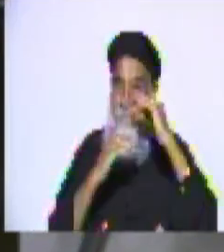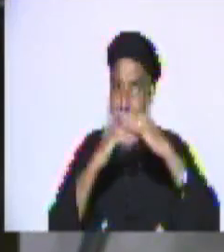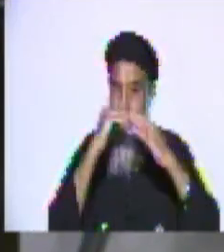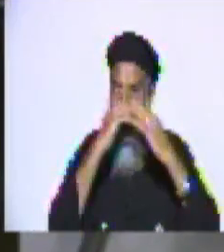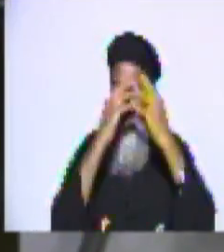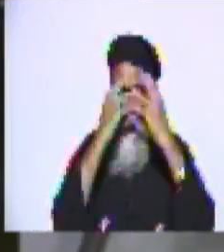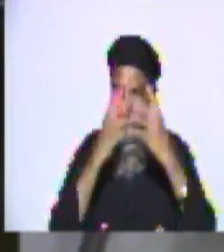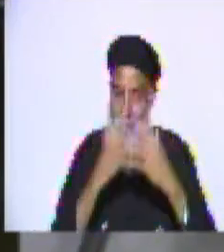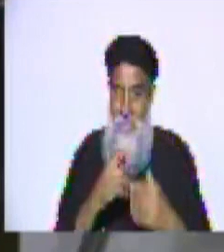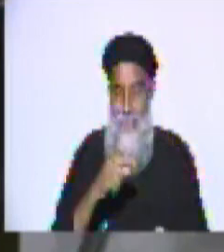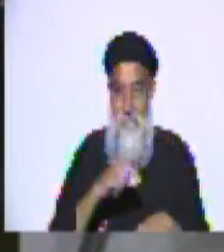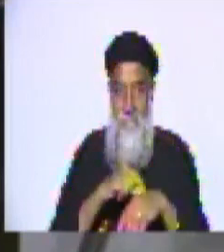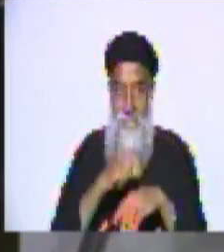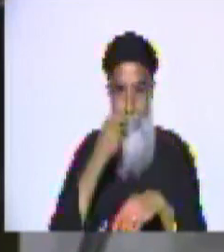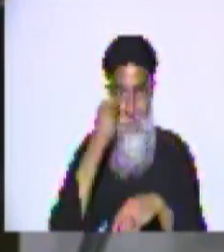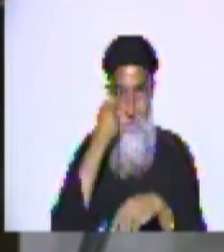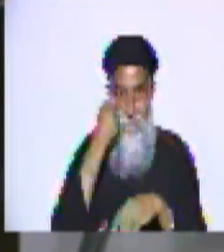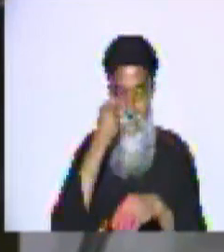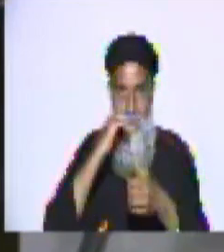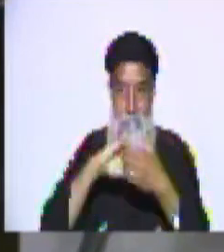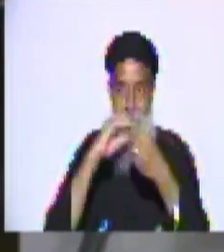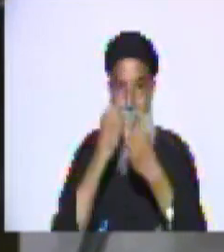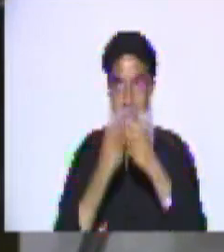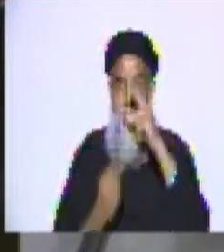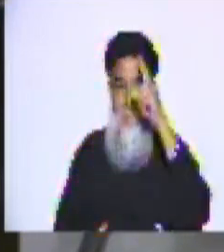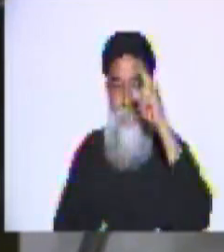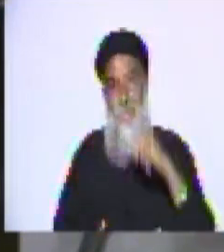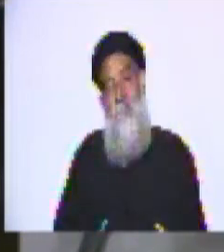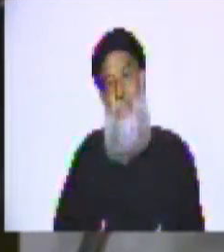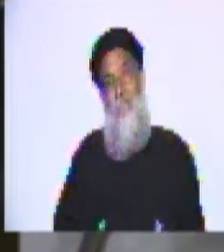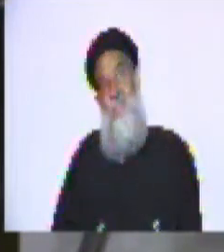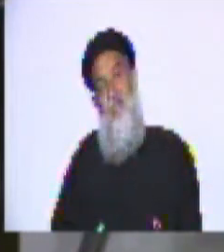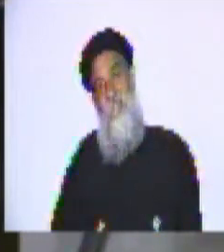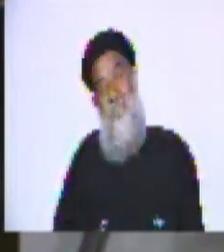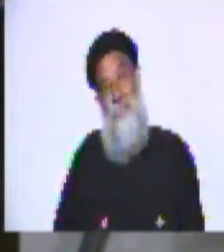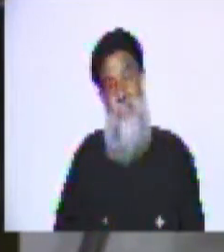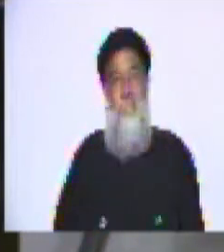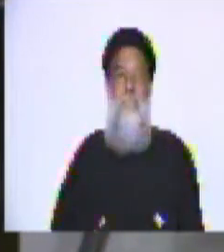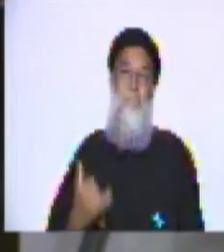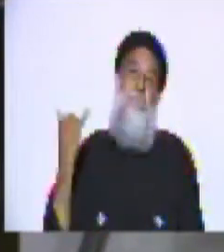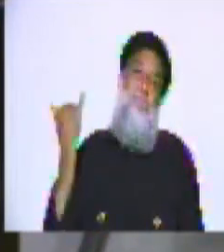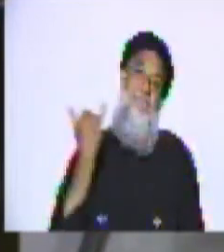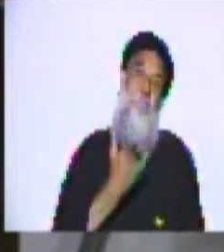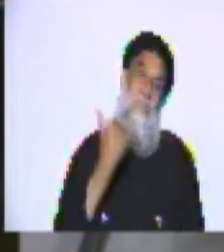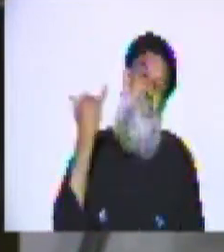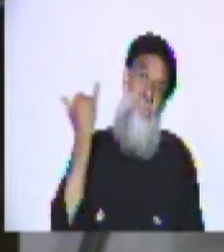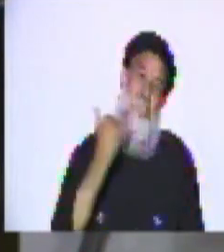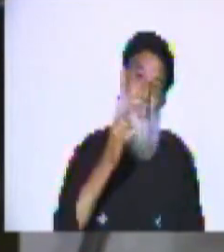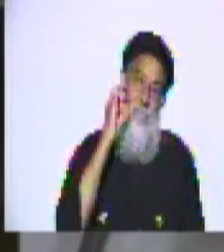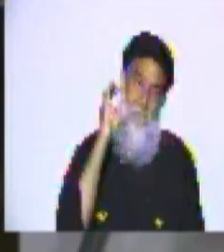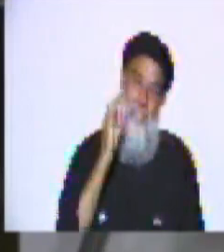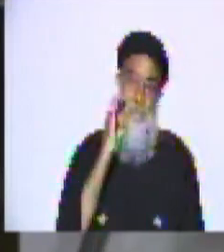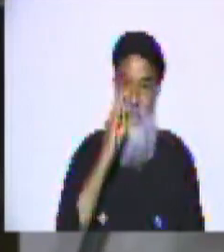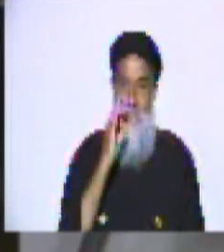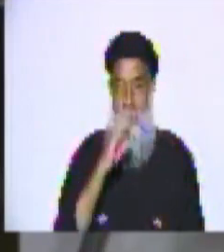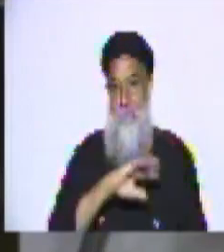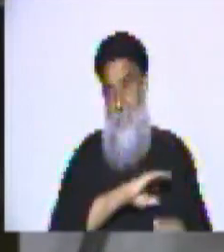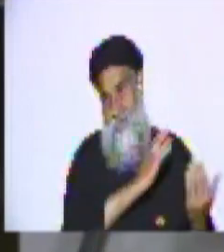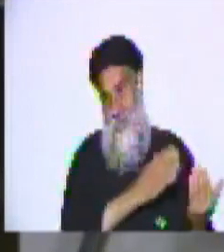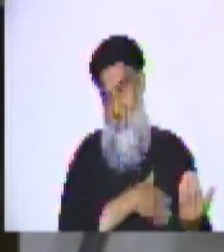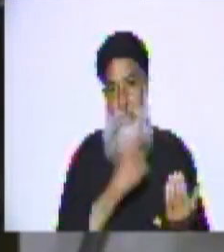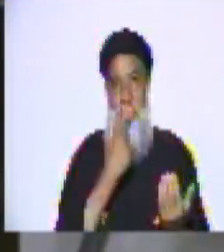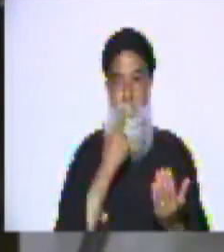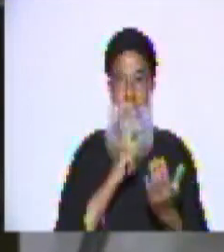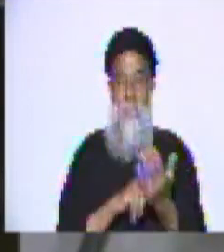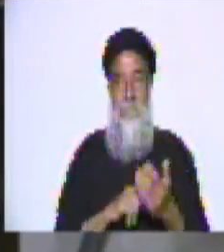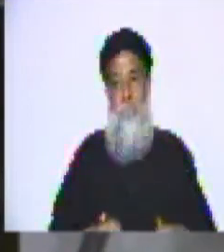الإنسان أو علاقة الإنسان بربنا، دي مهمة جدا جدا كإيمان حي